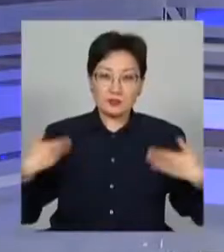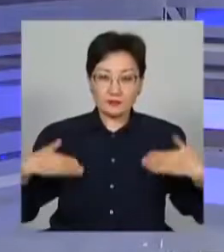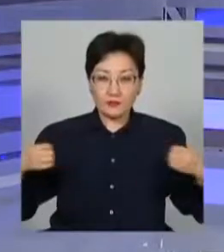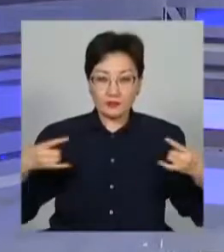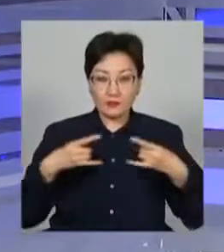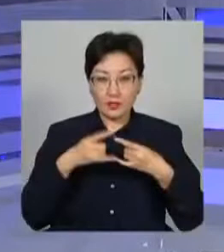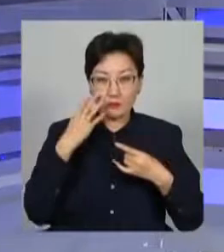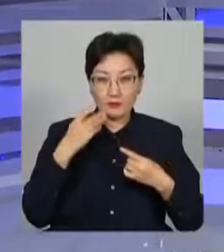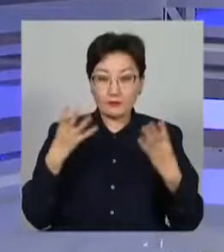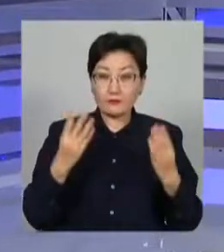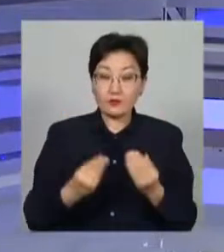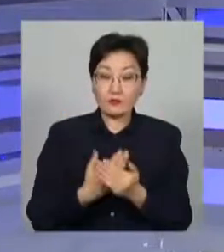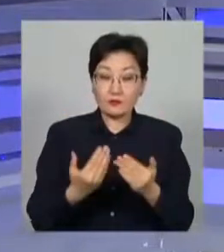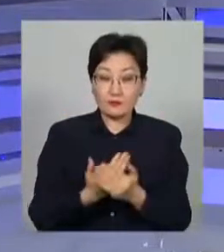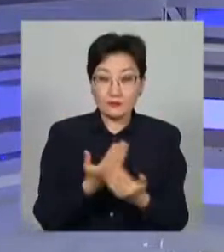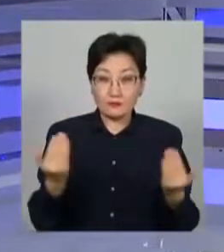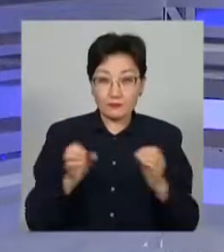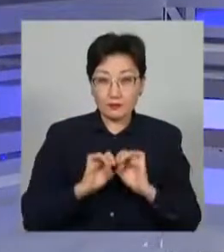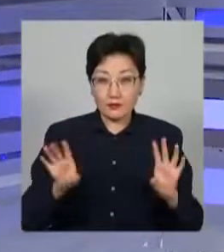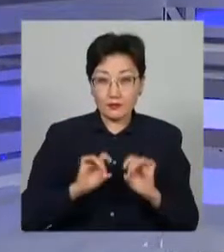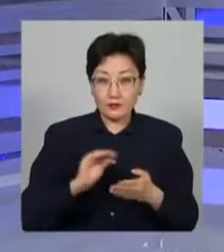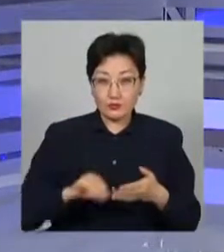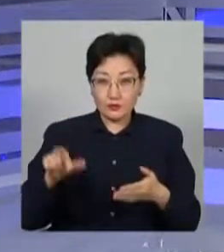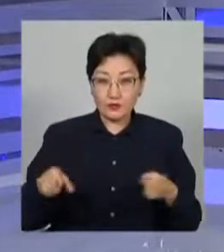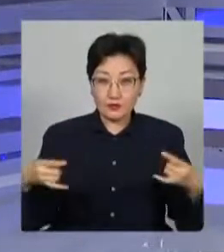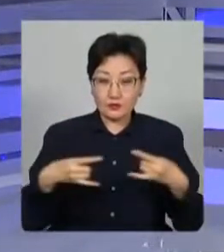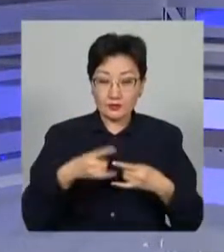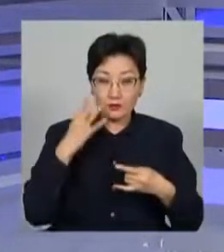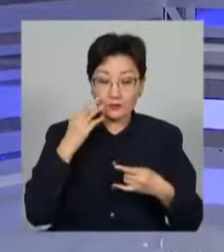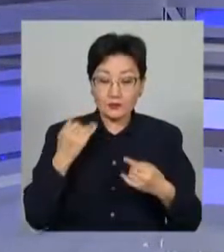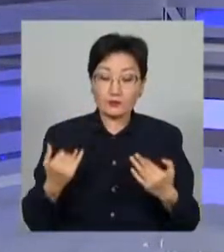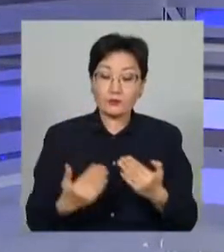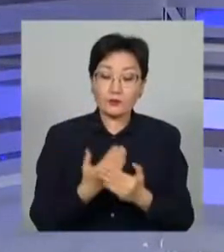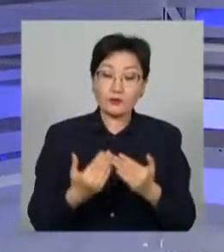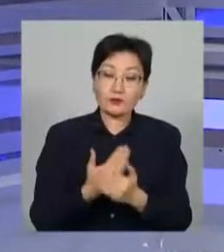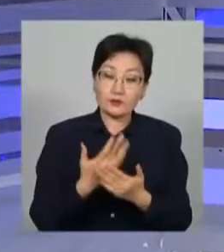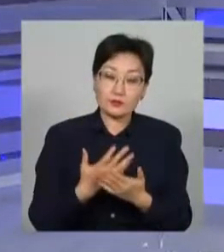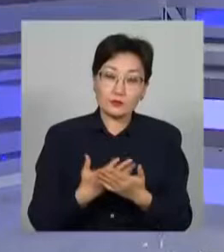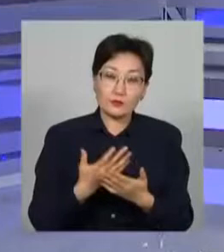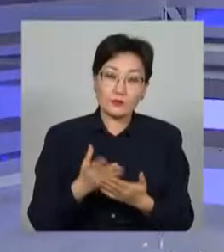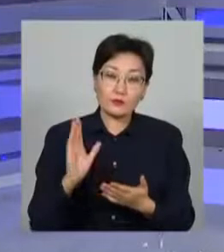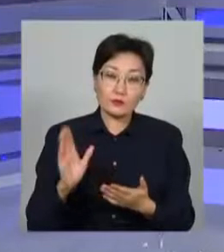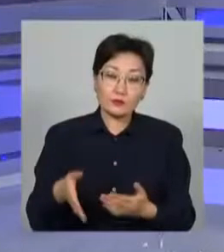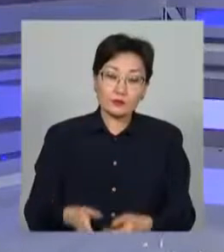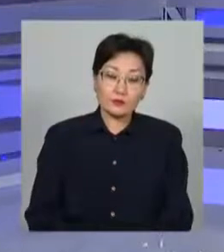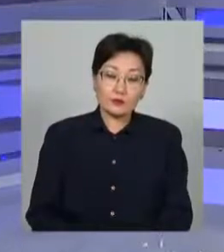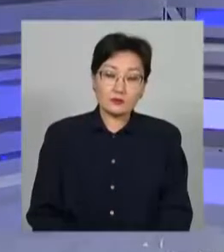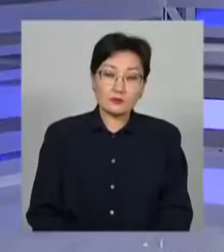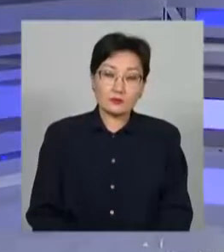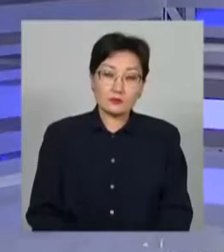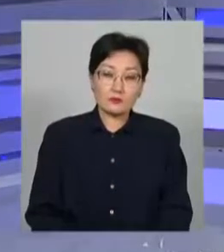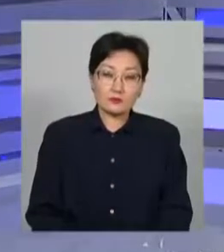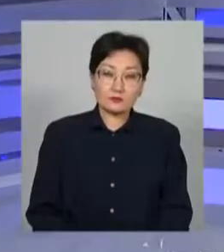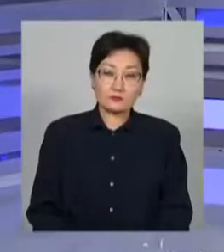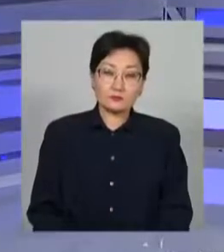Здравствуйте! В эфире телеканал «Алматы». Дневной выпуск новостей в студии Дина Жанабекова и моя коллега Булбул Калнуркызы. А сейчас коротко о